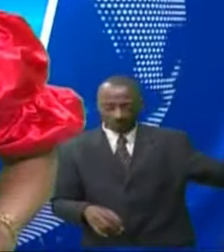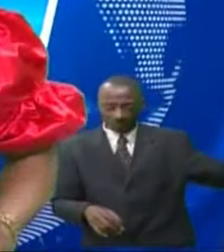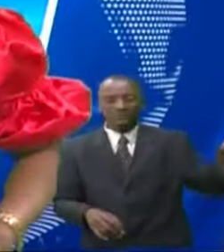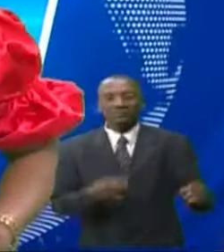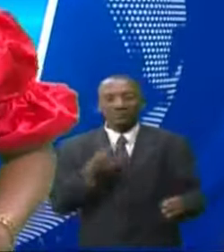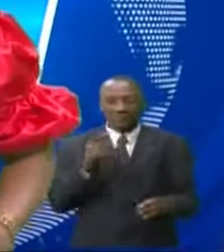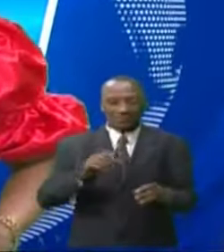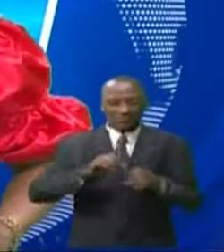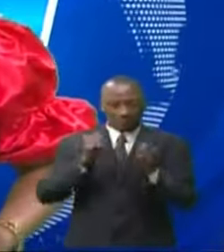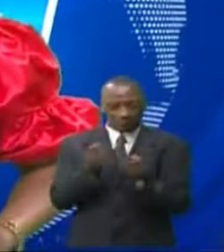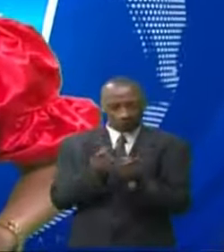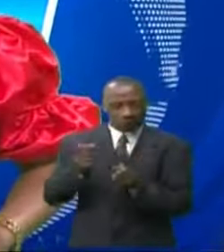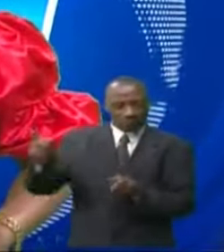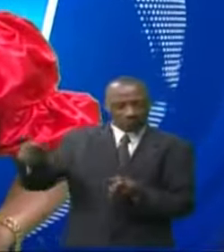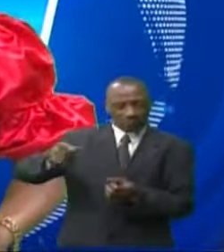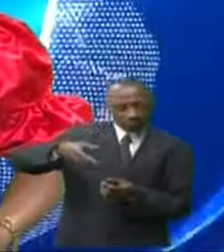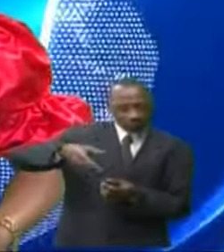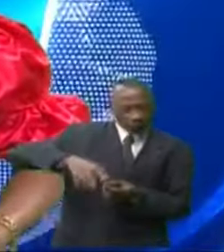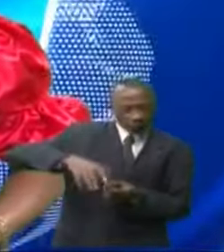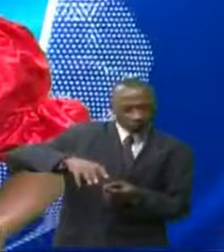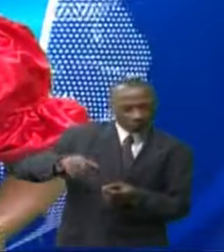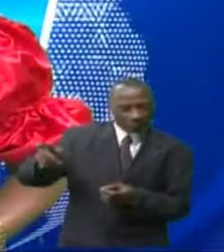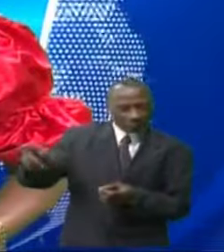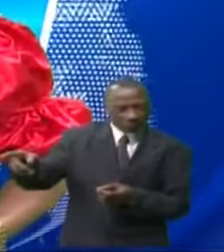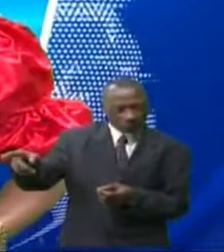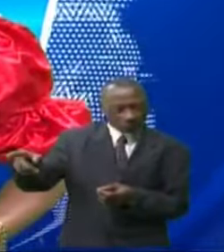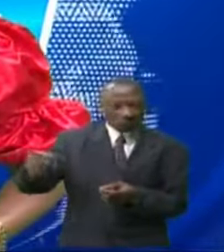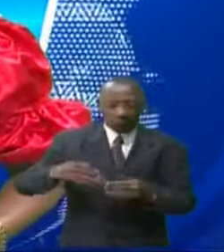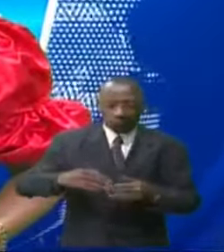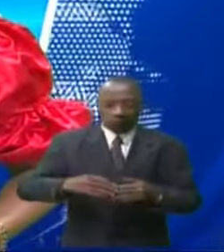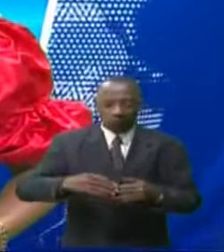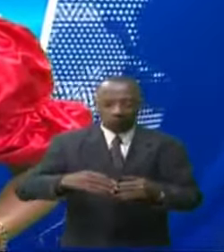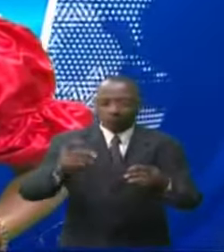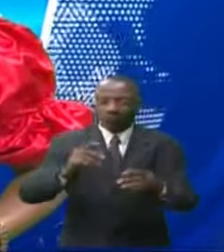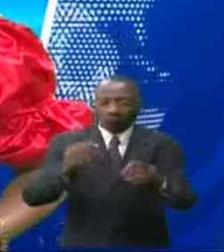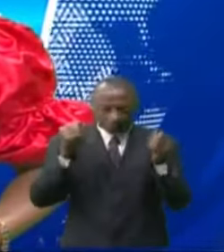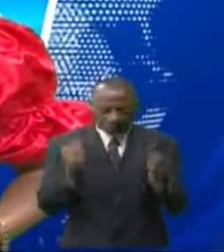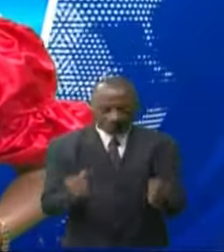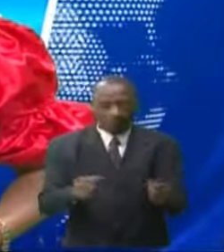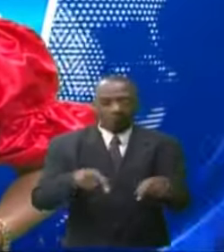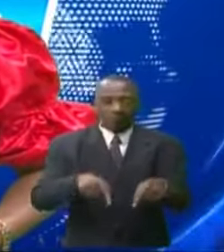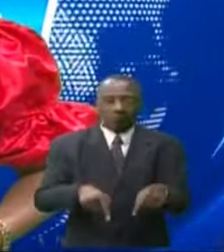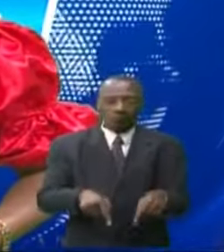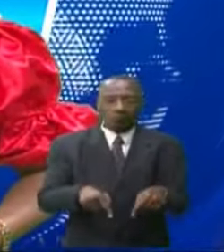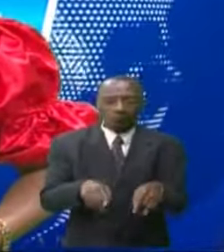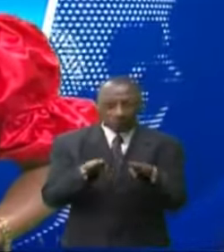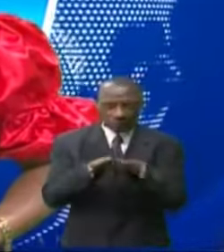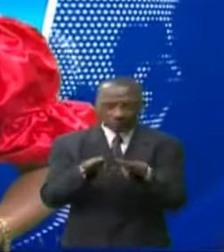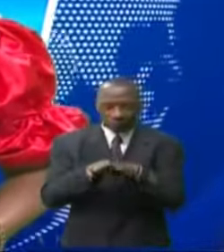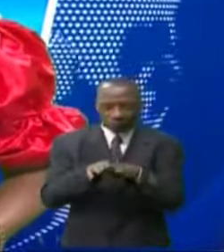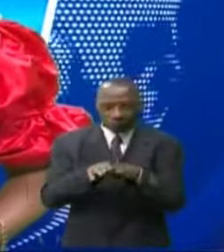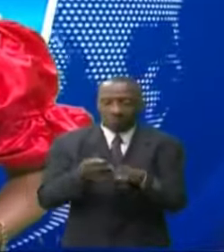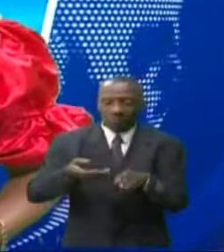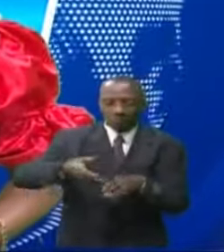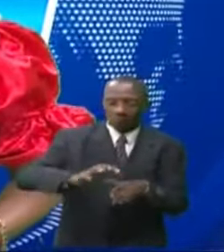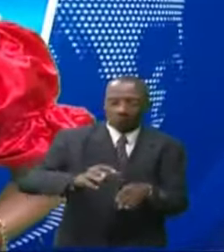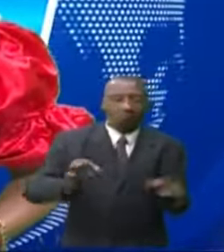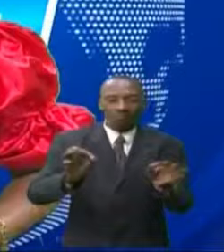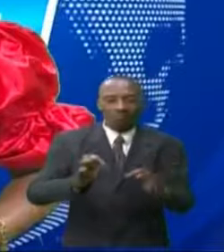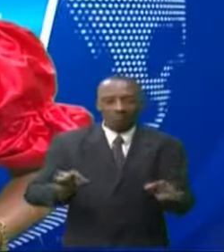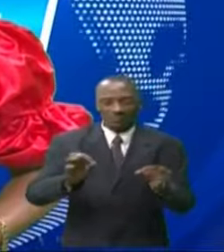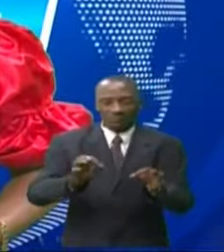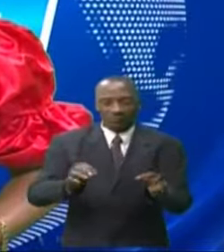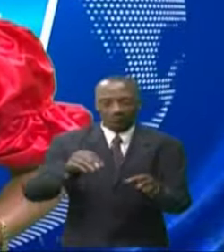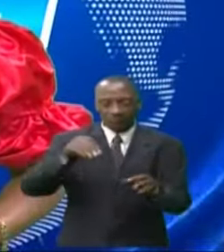d'eau potable de l'ozone sera en arrêt cette nuit du jeudi 26 octobre 2023 à partir